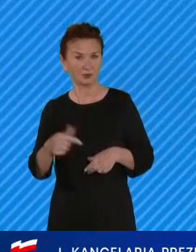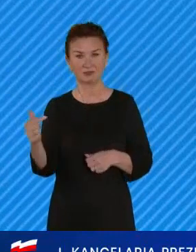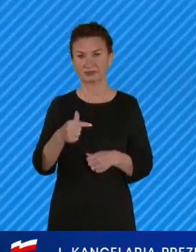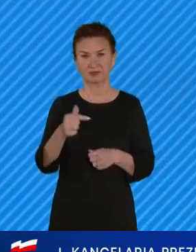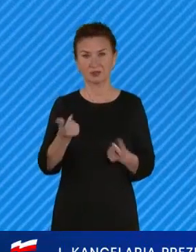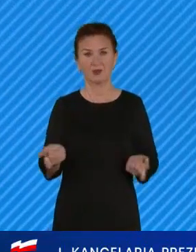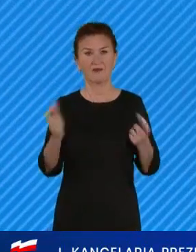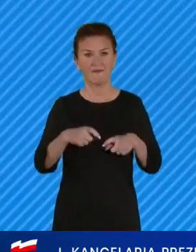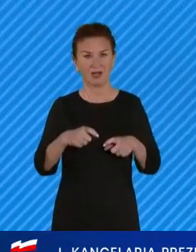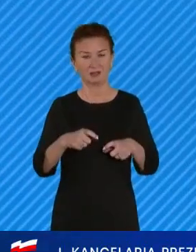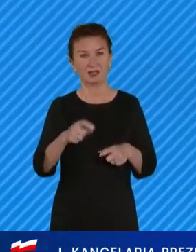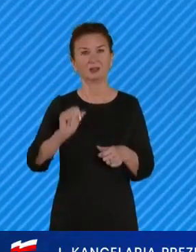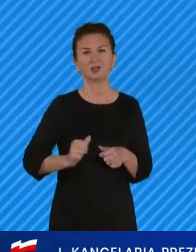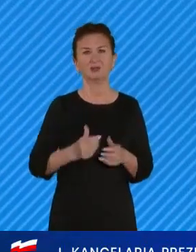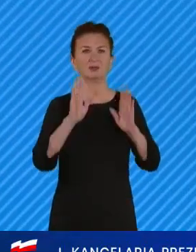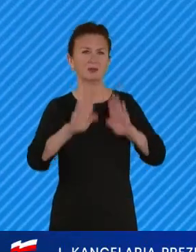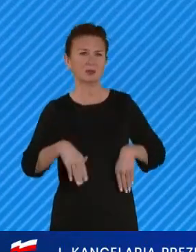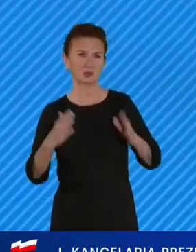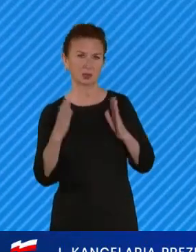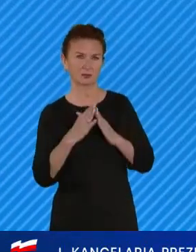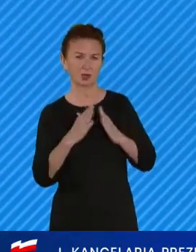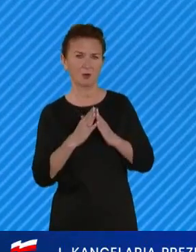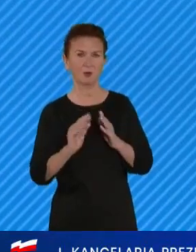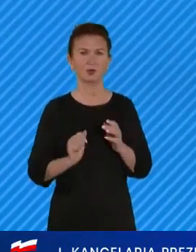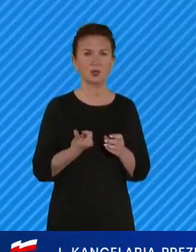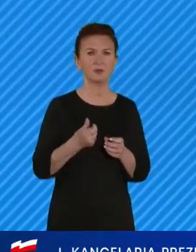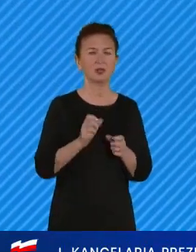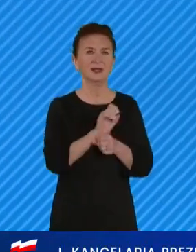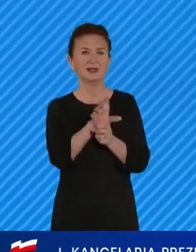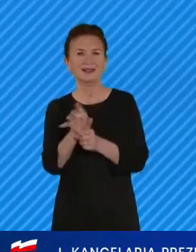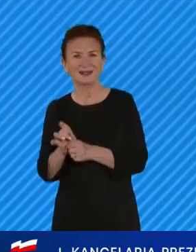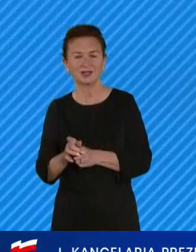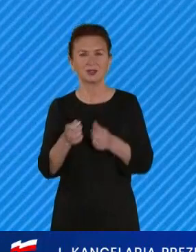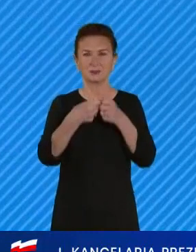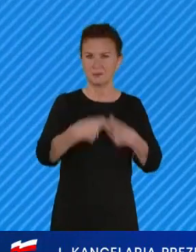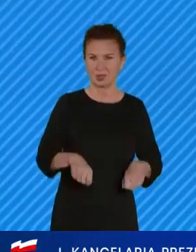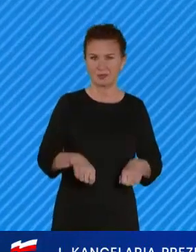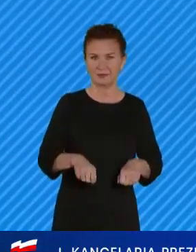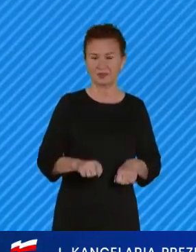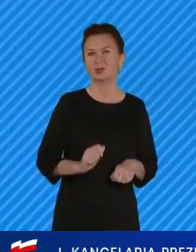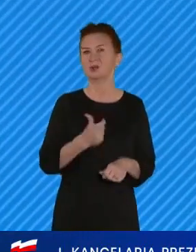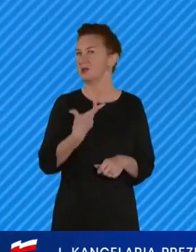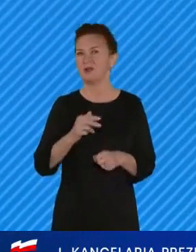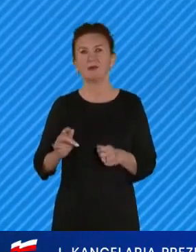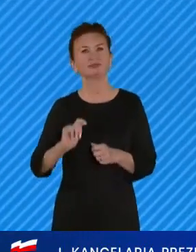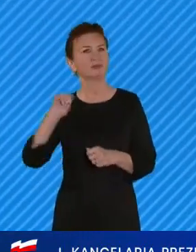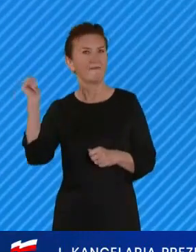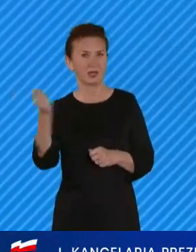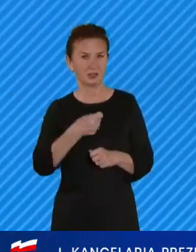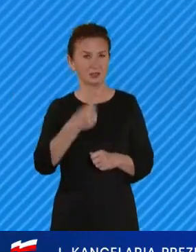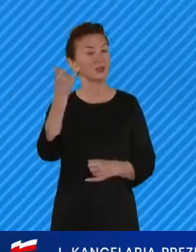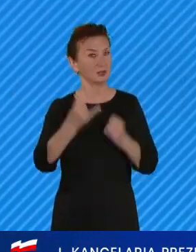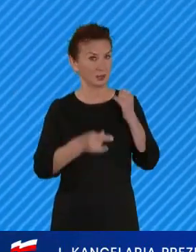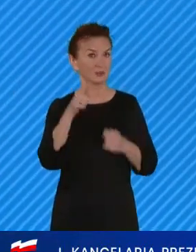żeby siedzieć w domu, żeby przerwać ten łańcuch zakażeń, żeby ta mobilność była jak najmniejsza. Jeśli wtedy zostaniemy w